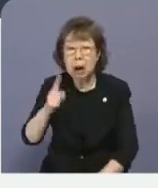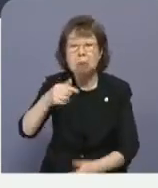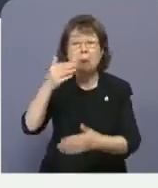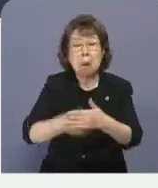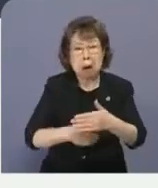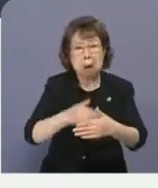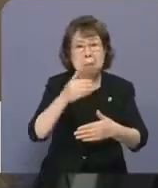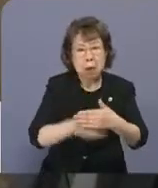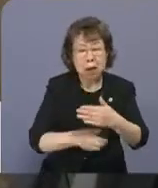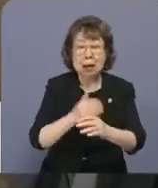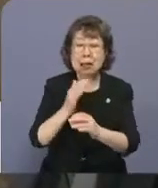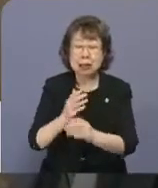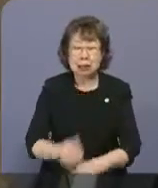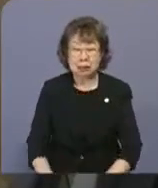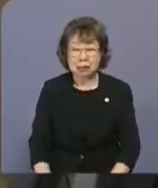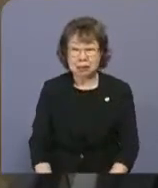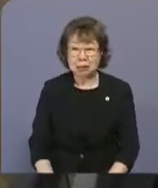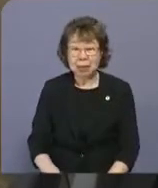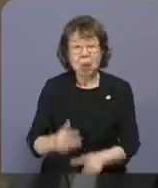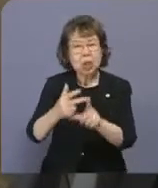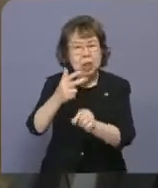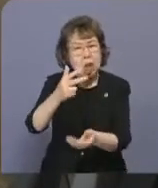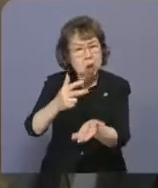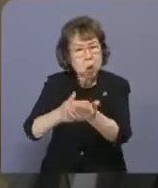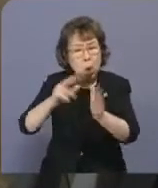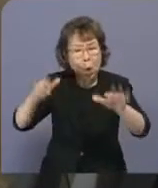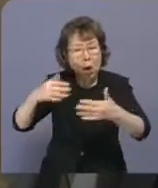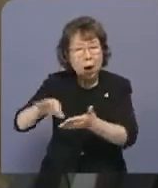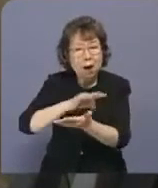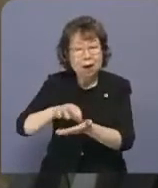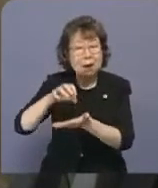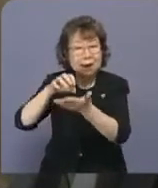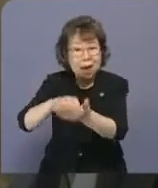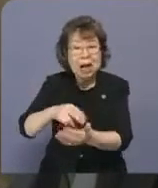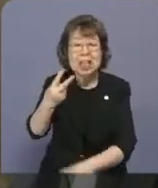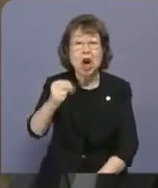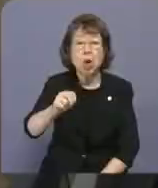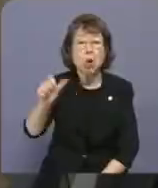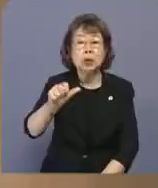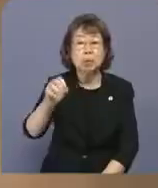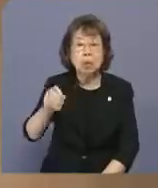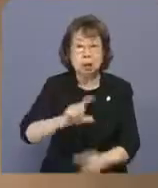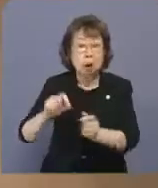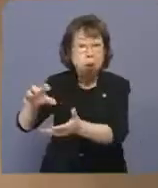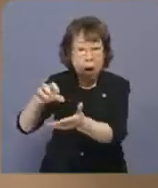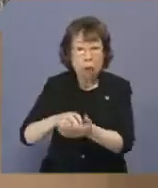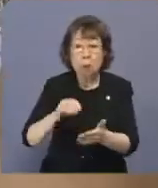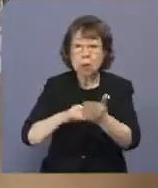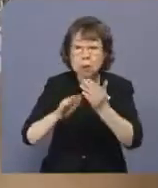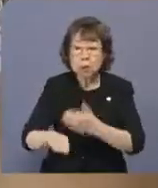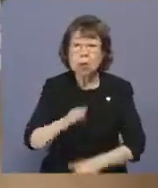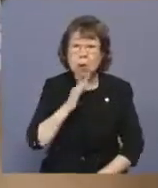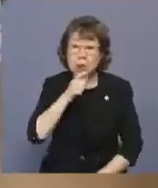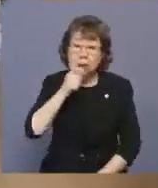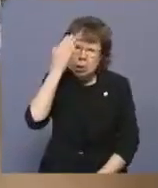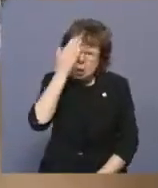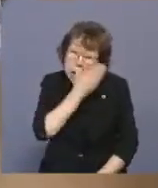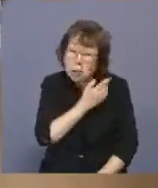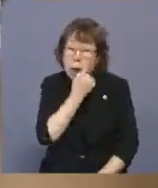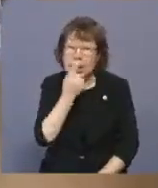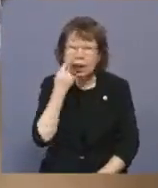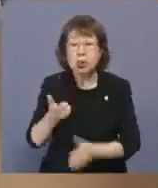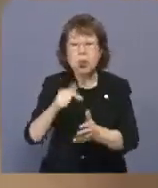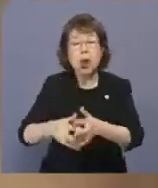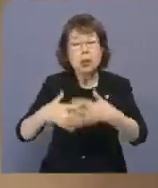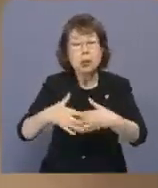삭감이 됐습니다. 네. 부산시는 오는 7월 추경에는 모니터링 예산 2억 5천만 원가량을 확보해서 실제 수질 개선 여부를 확인할 수